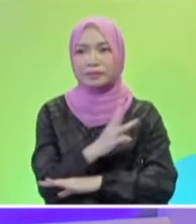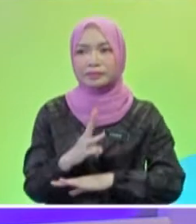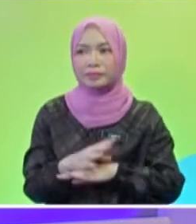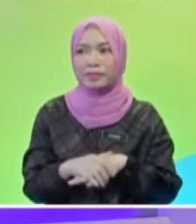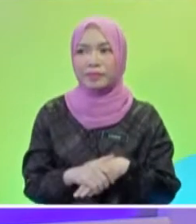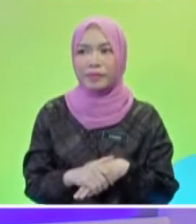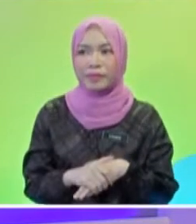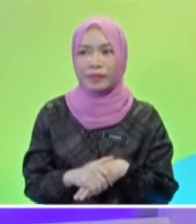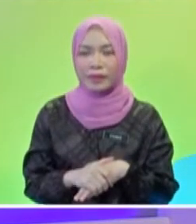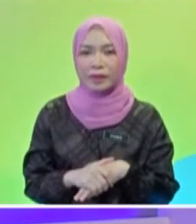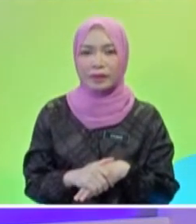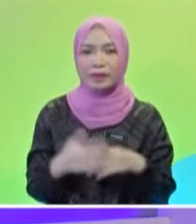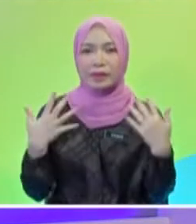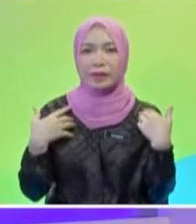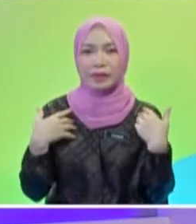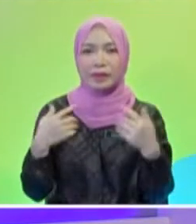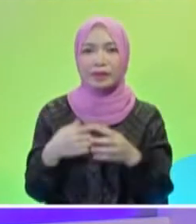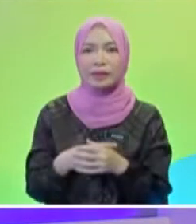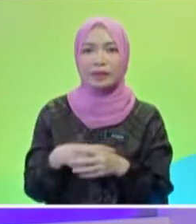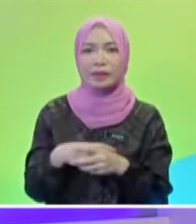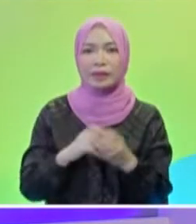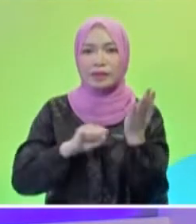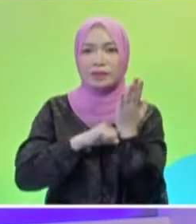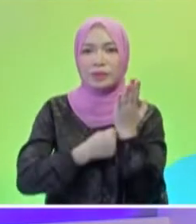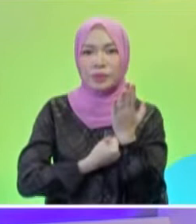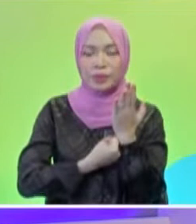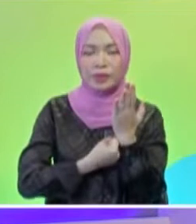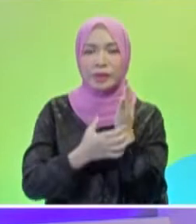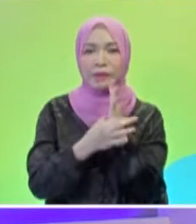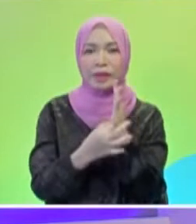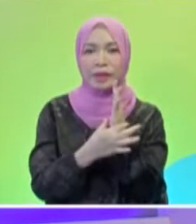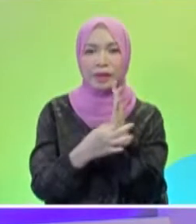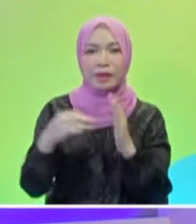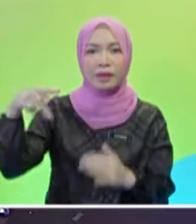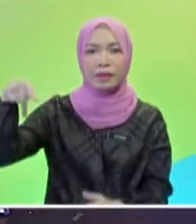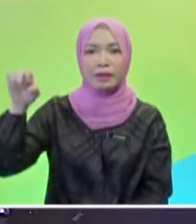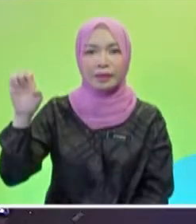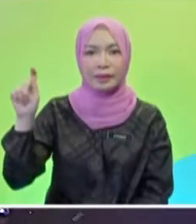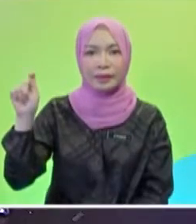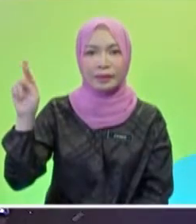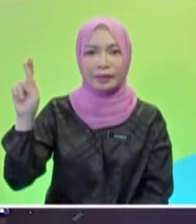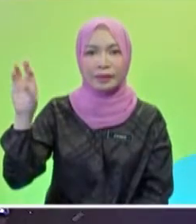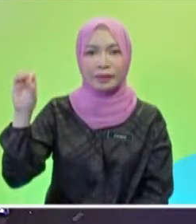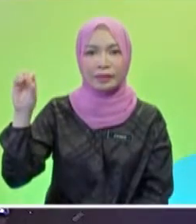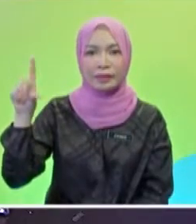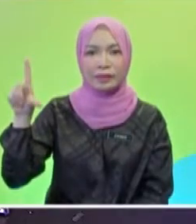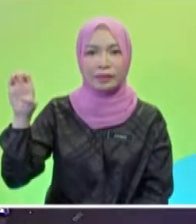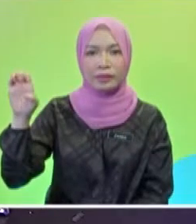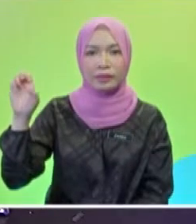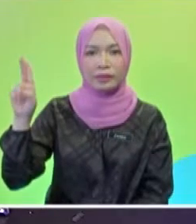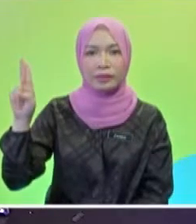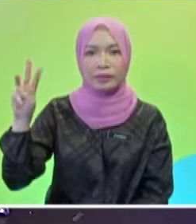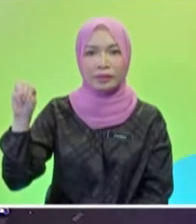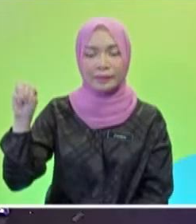sumpah Petroleum esame tapi cari penerokaan yang berbeda cincin karet tertanya-tanya